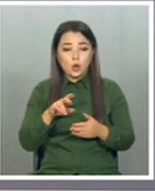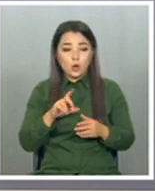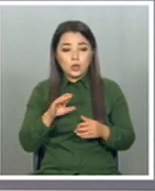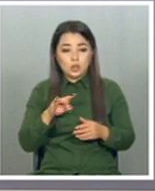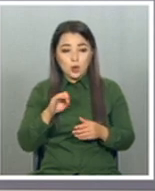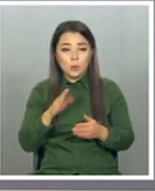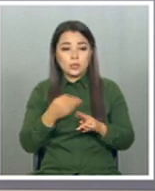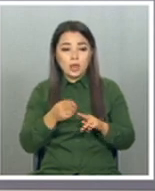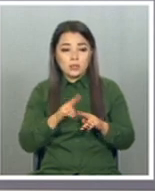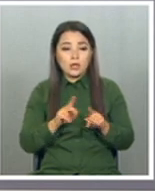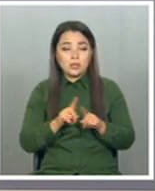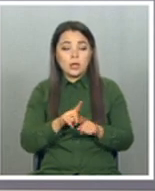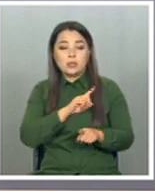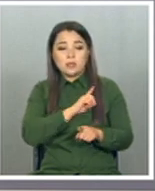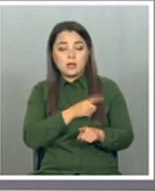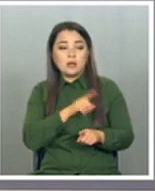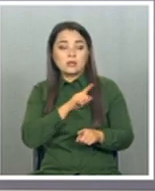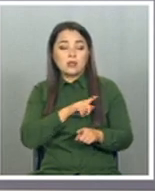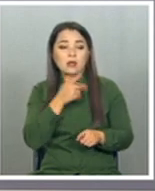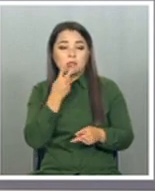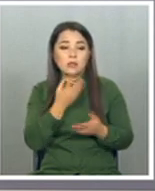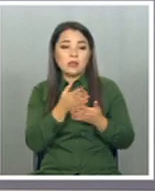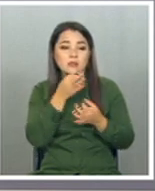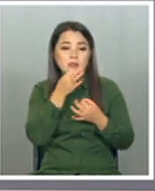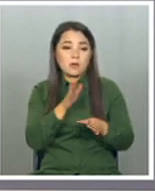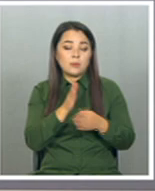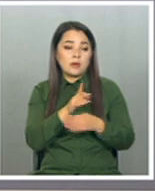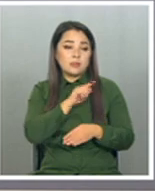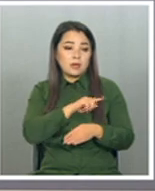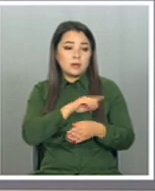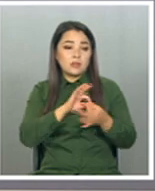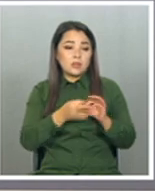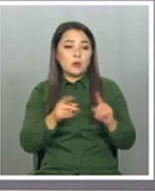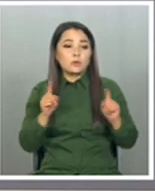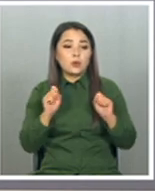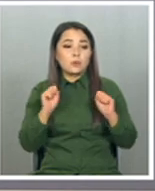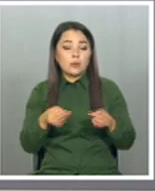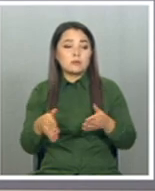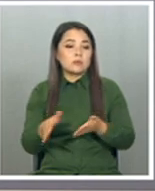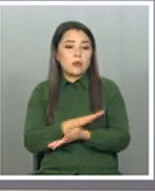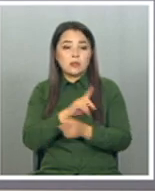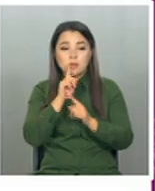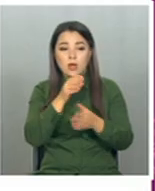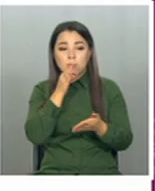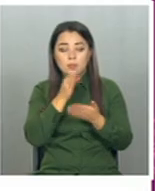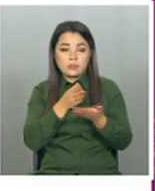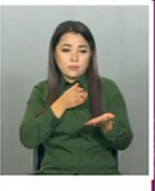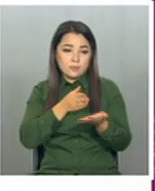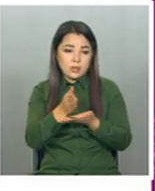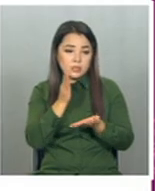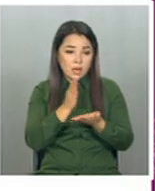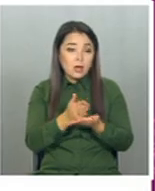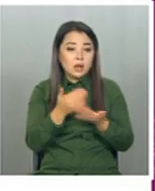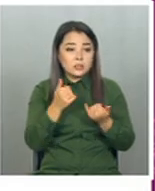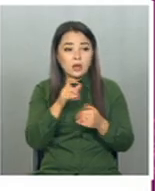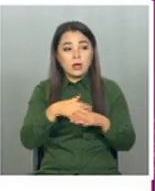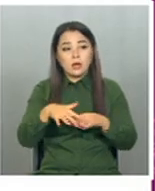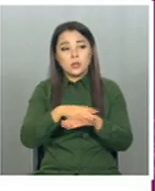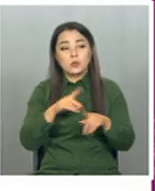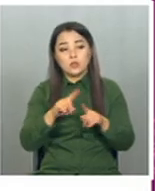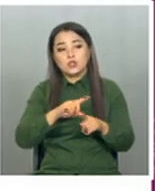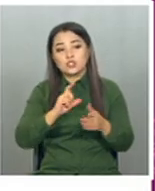қылуға қылығың жоқ ұнаған деп, енді неден болса да тайынбайтындығын айтқан. Халықтың тұтастығын